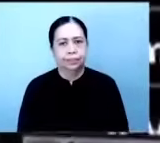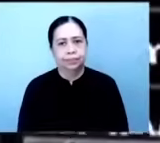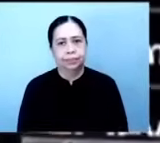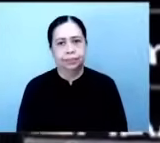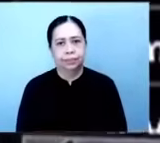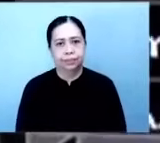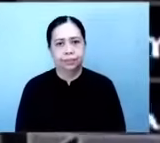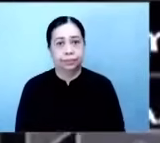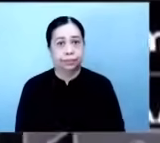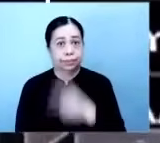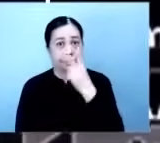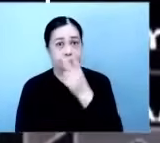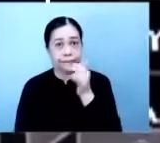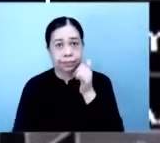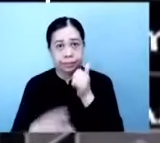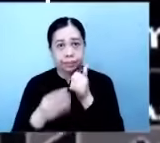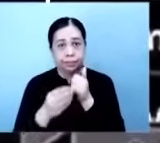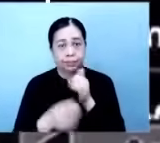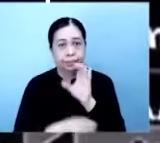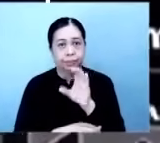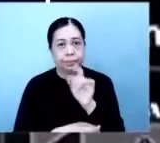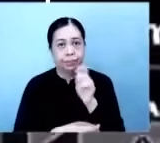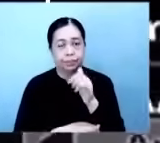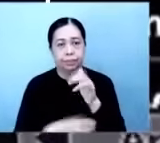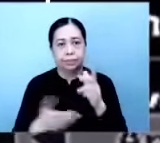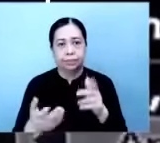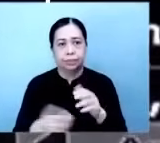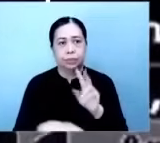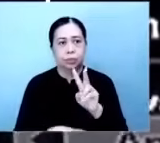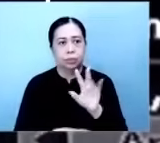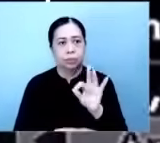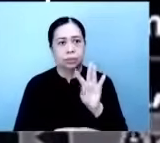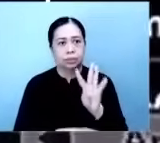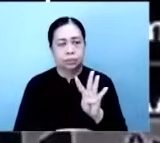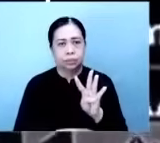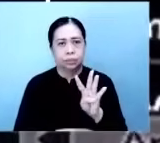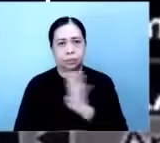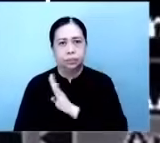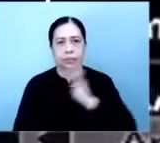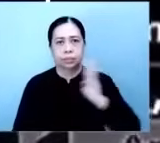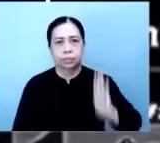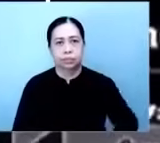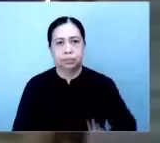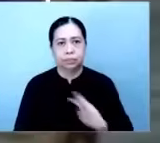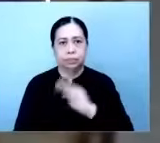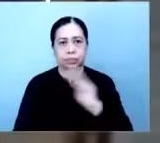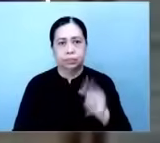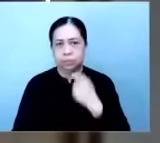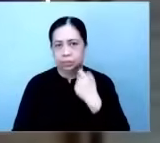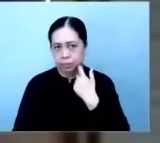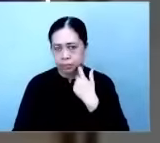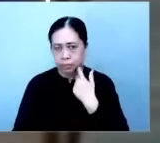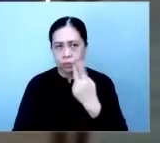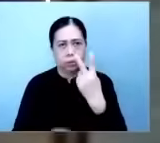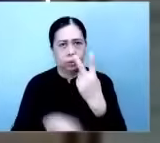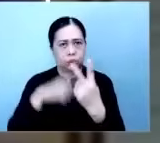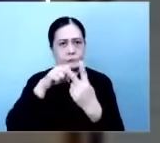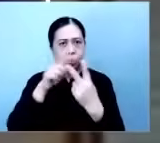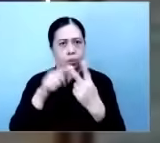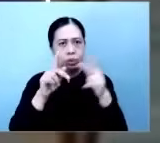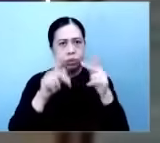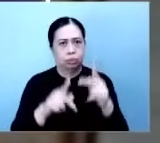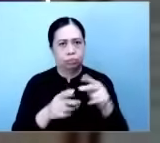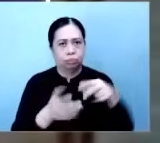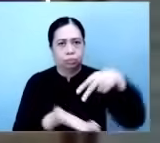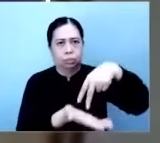Makikita sa kuha ng CCTV na ito sa barangay 294, Binondo, Maynila, kaninang umaga, ang 2 taong yan na nakatayo